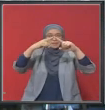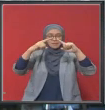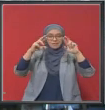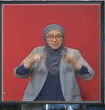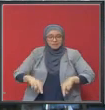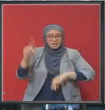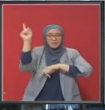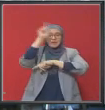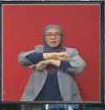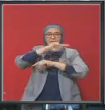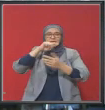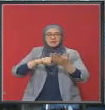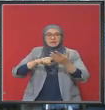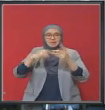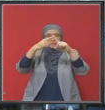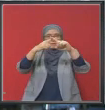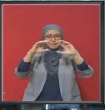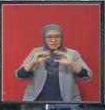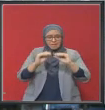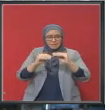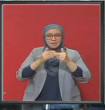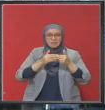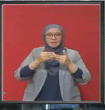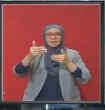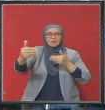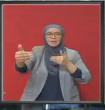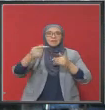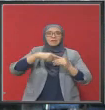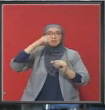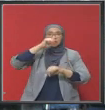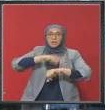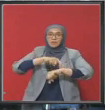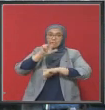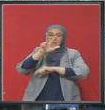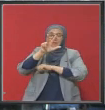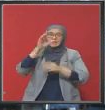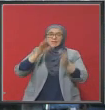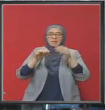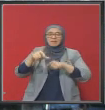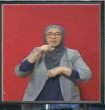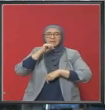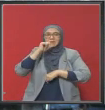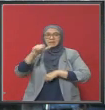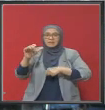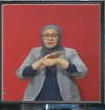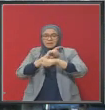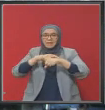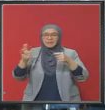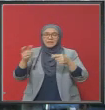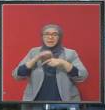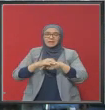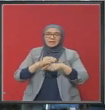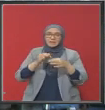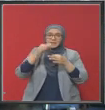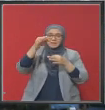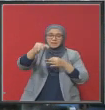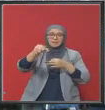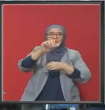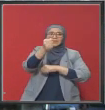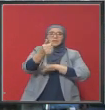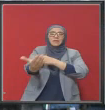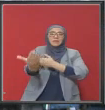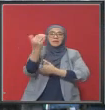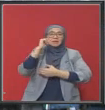menumbuhkan pasukan petugas kebangsaan Pemuda cara Aditya sebagai Indah V ataupun dipanggil dengan ringkasnya